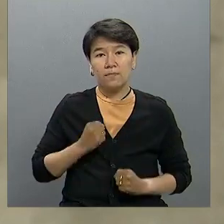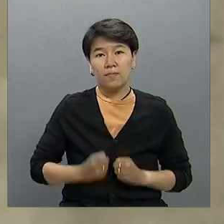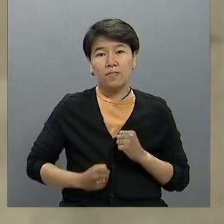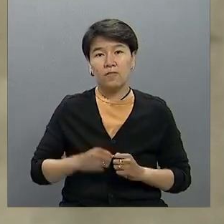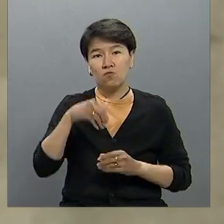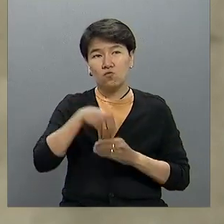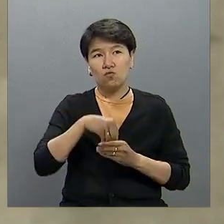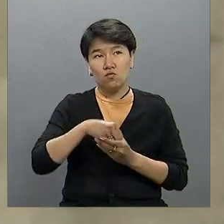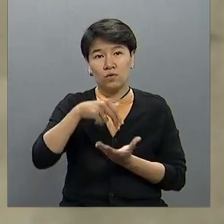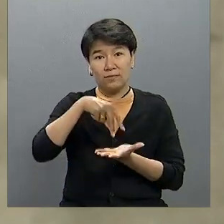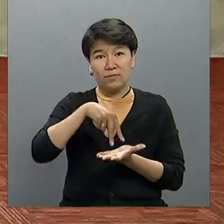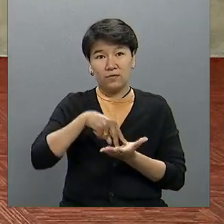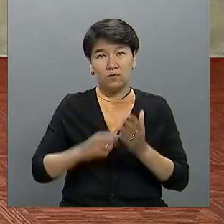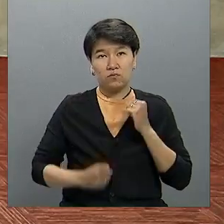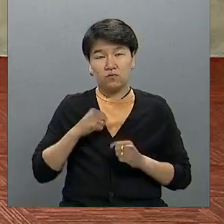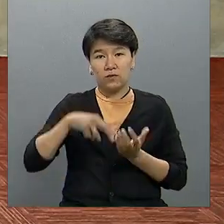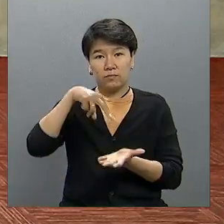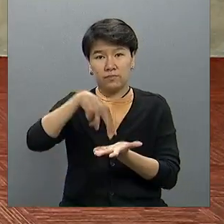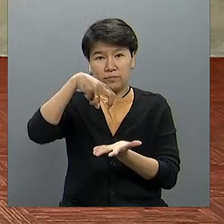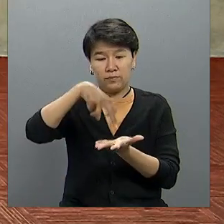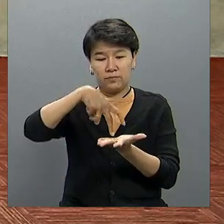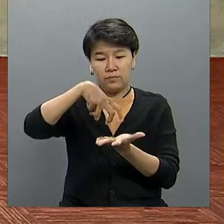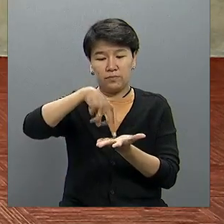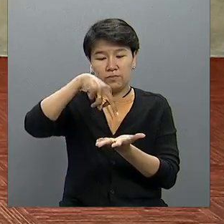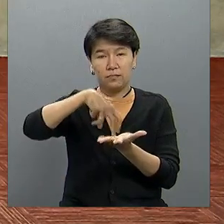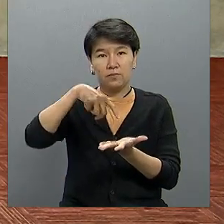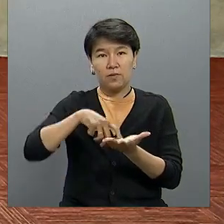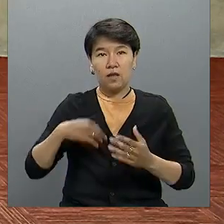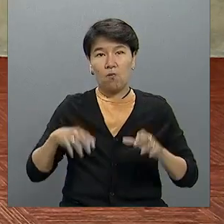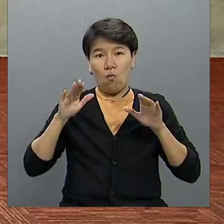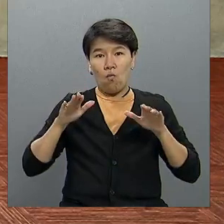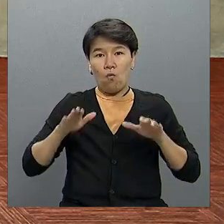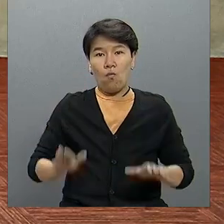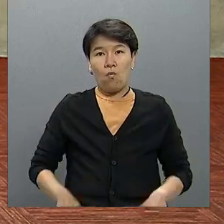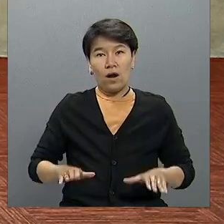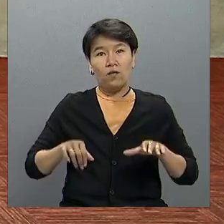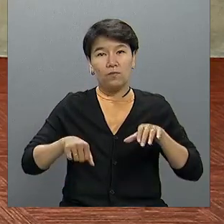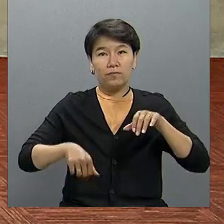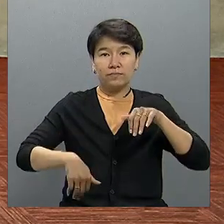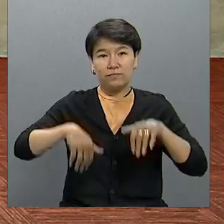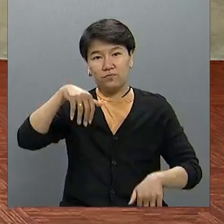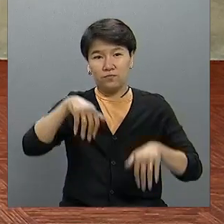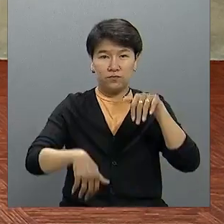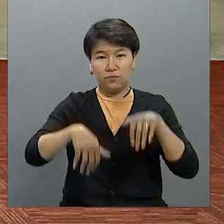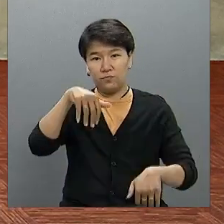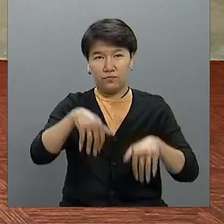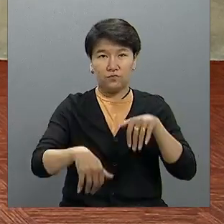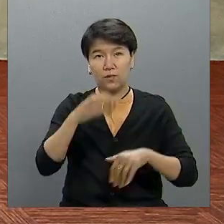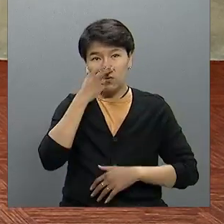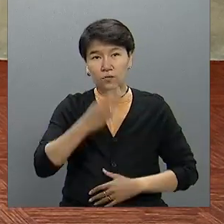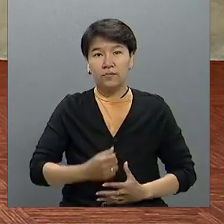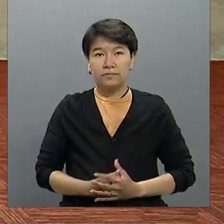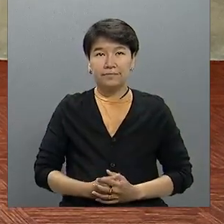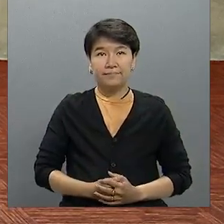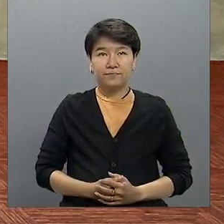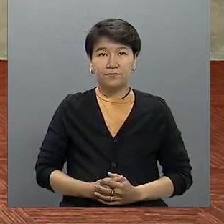าเข่าเนี่ยนะคะขึ้นมาสูงๆหน่อยนะคะแล้วก็ต้องใช้แรงในการสปริงเท้านิดนึงนะคะซึ่งท่านี้นะคะก็คือเป็นการวิ่งอยู่กับ